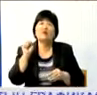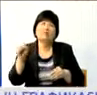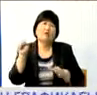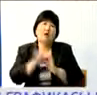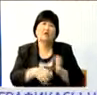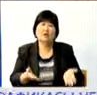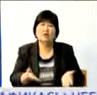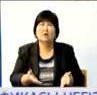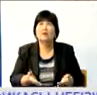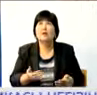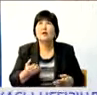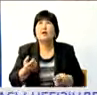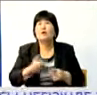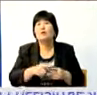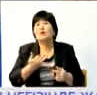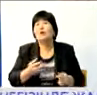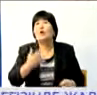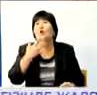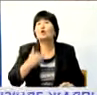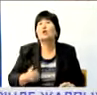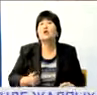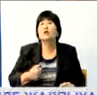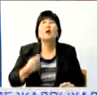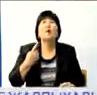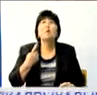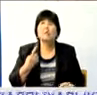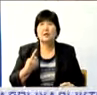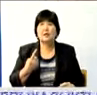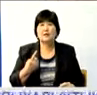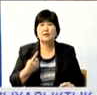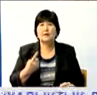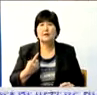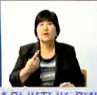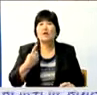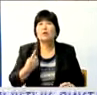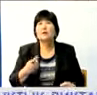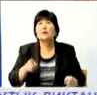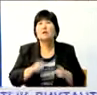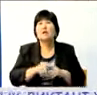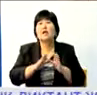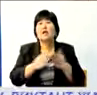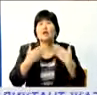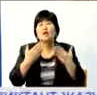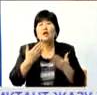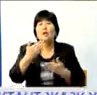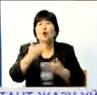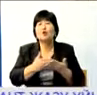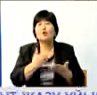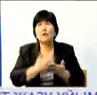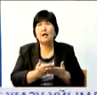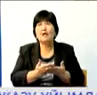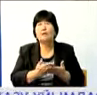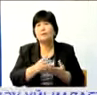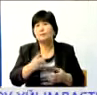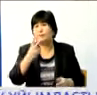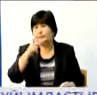қасиет ұлттық рух мықты болды. Бір мына Брюшеловскийдің бір кітабында үзінді бар. Сонда